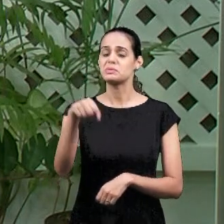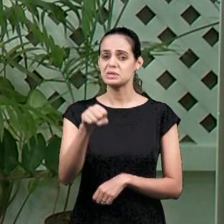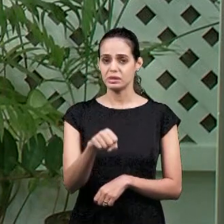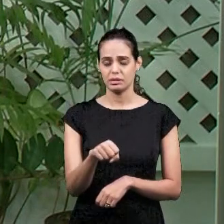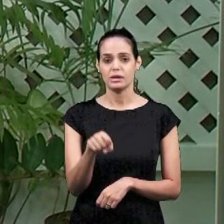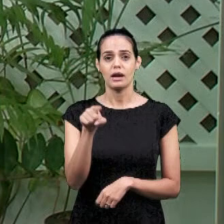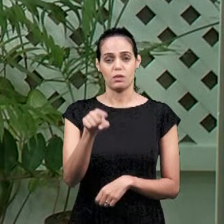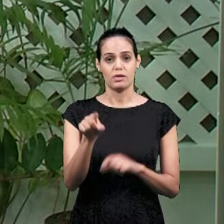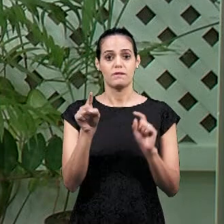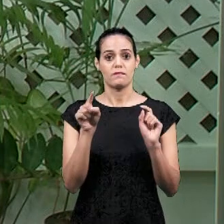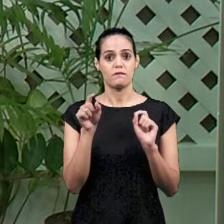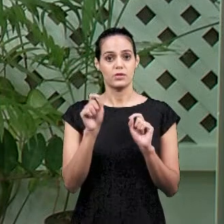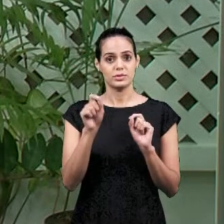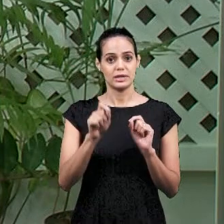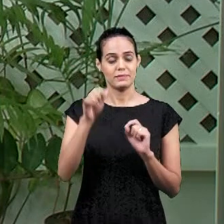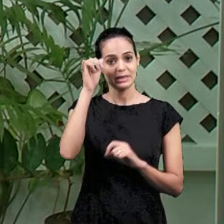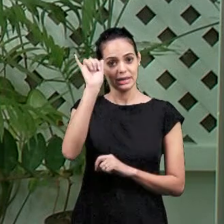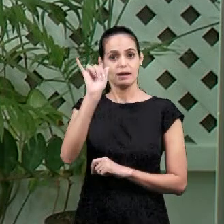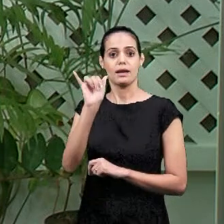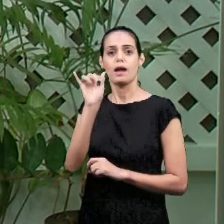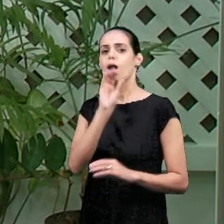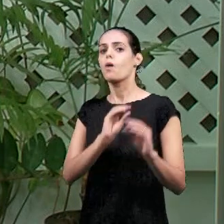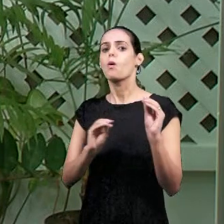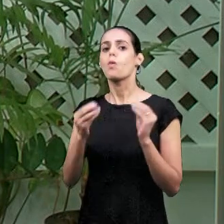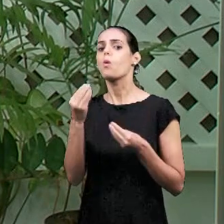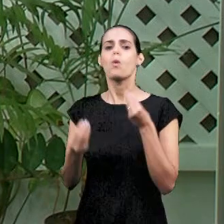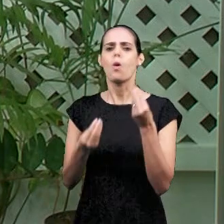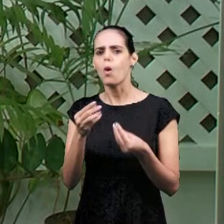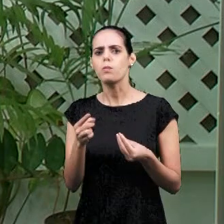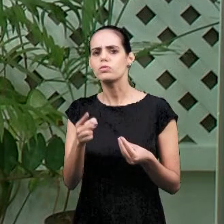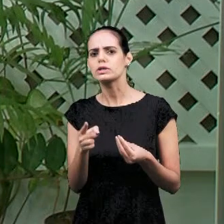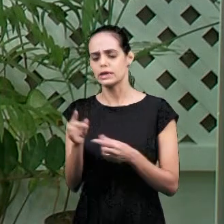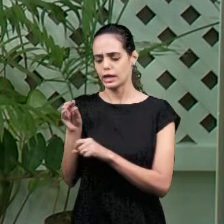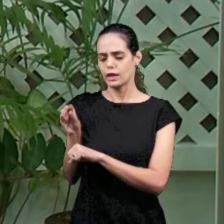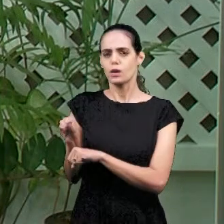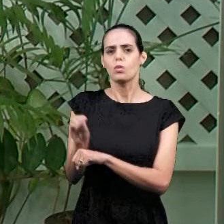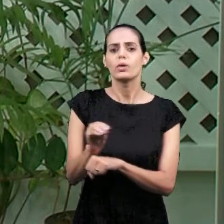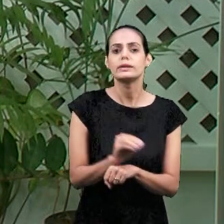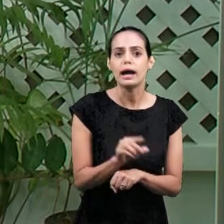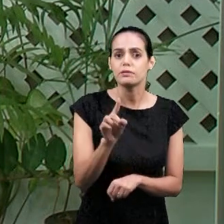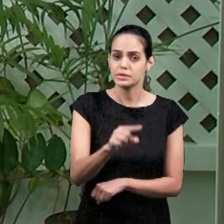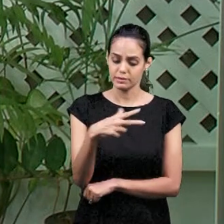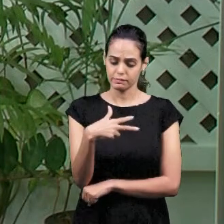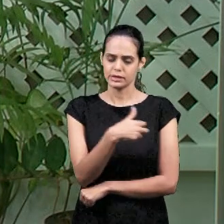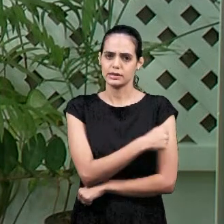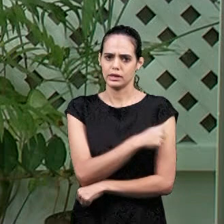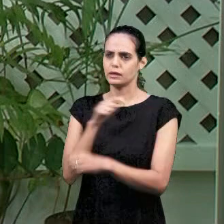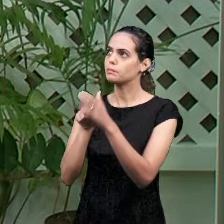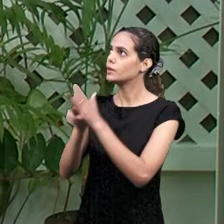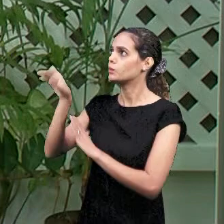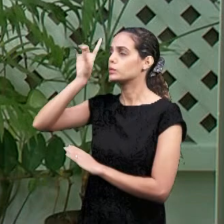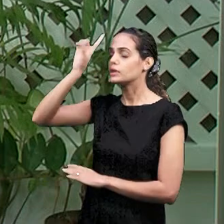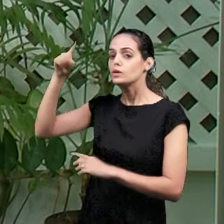nouveau. Mais maintenant, il faut se prévenir parce que la lutte qui est à l'intérieur d'un